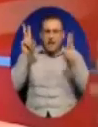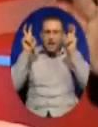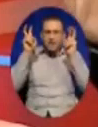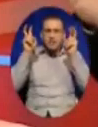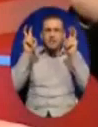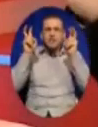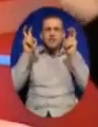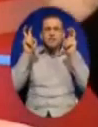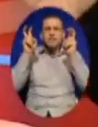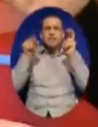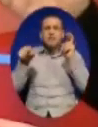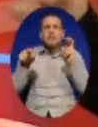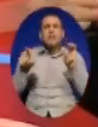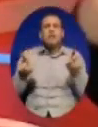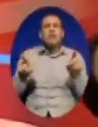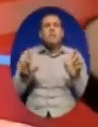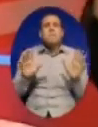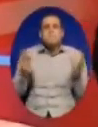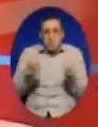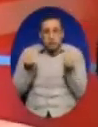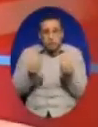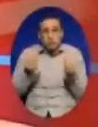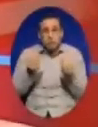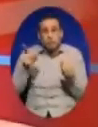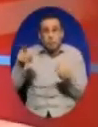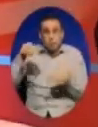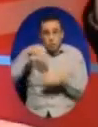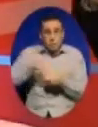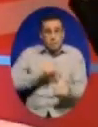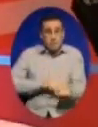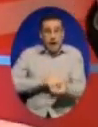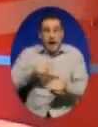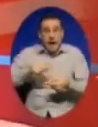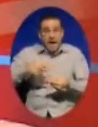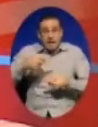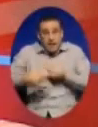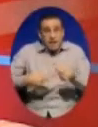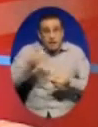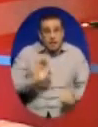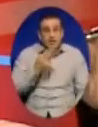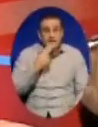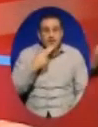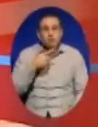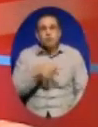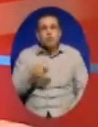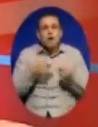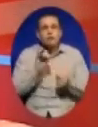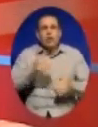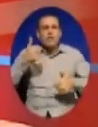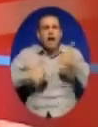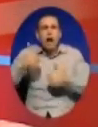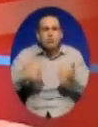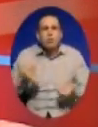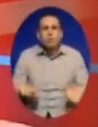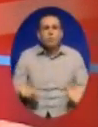כמו זה משהו שזורם בגנטיקה הישראלית שהוא קשור לתחרותיות, הוא